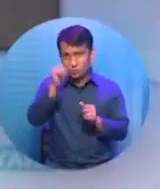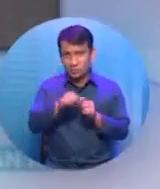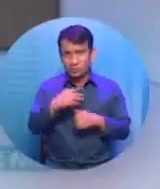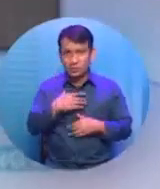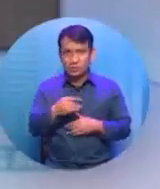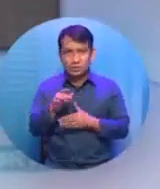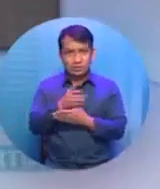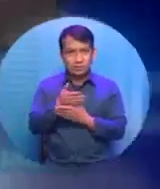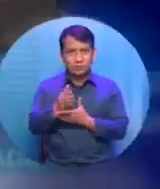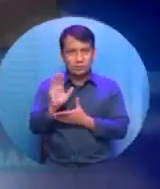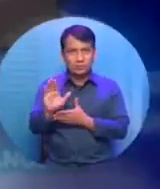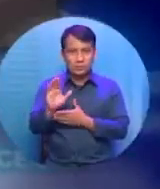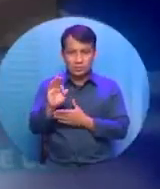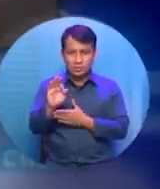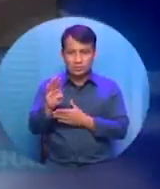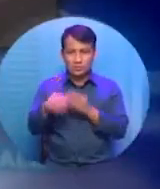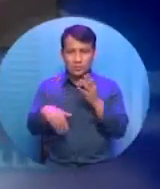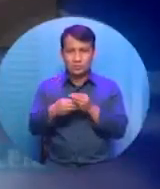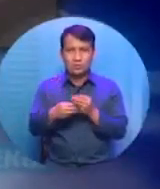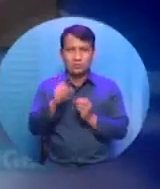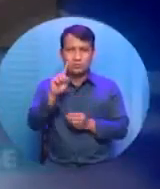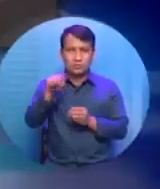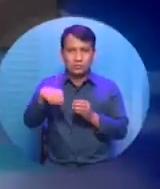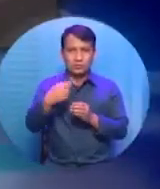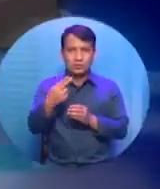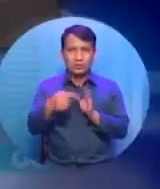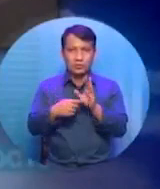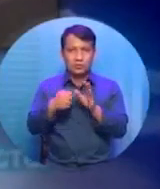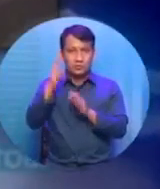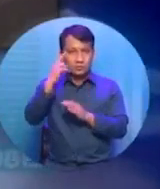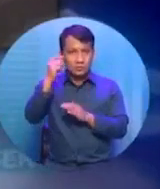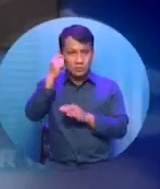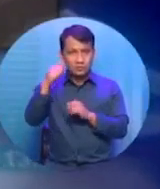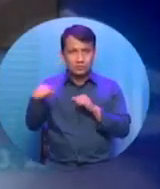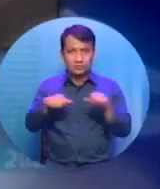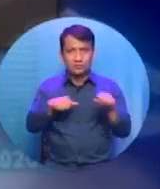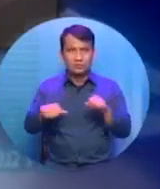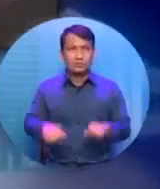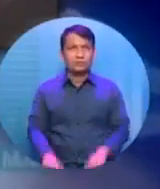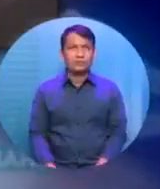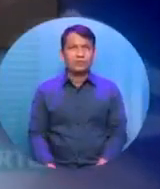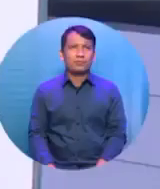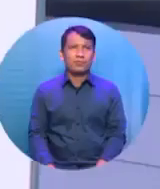at i-share ang Facebook pages ng 1PH at Rafi Toolfineaction.